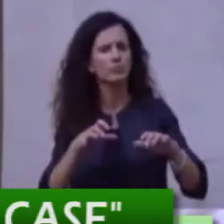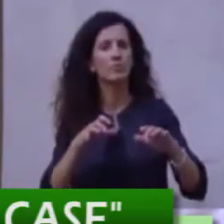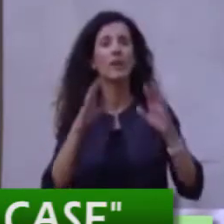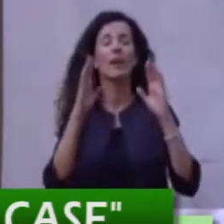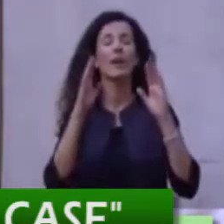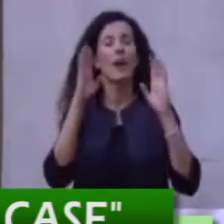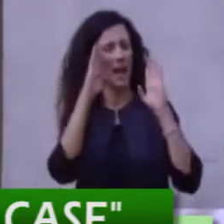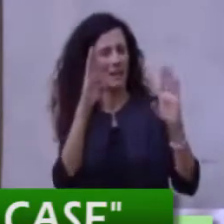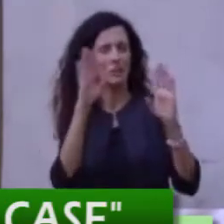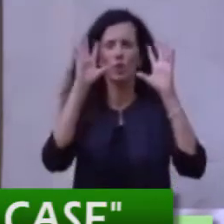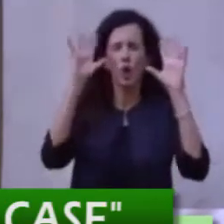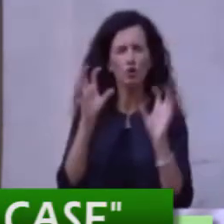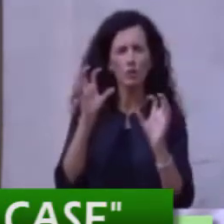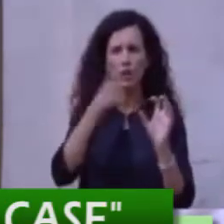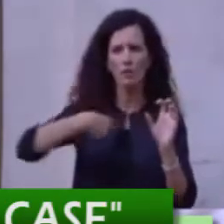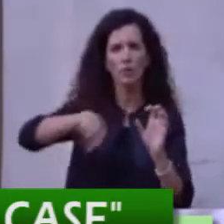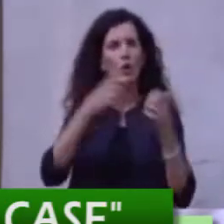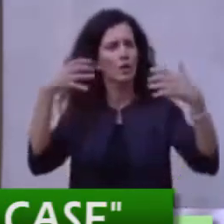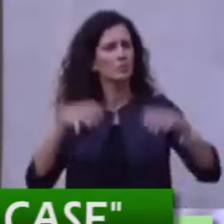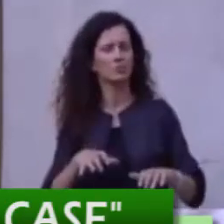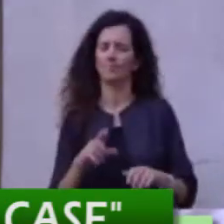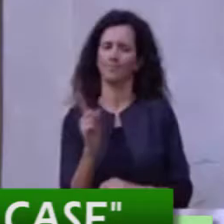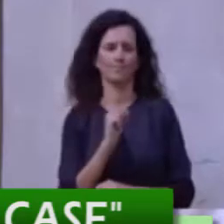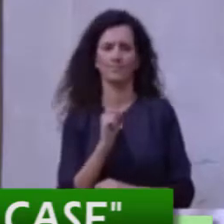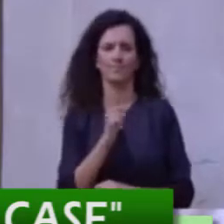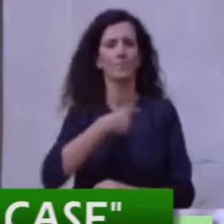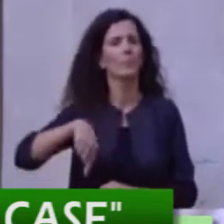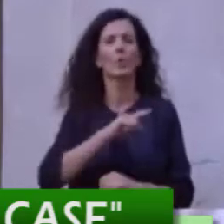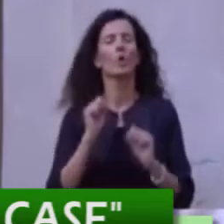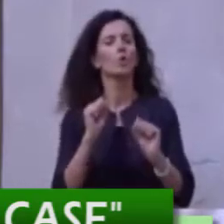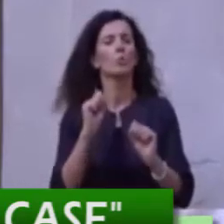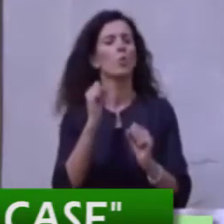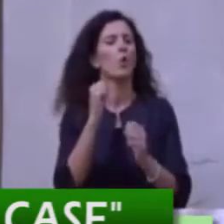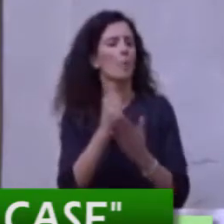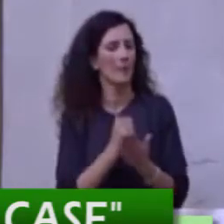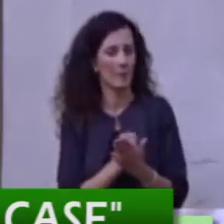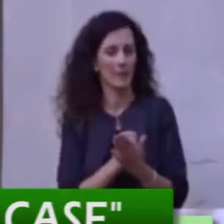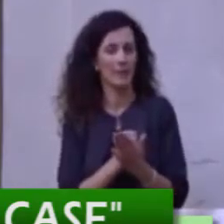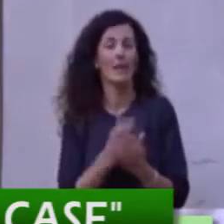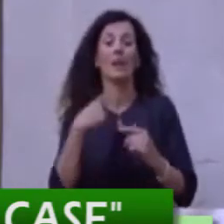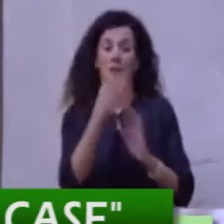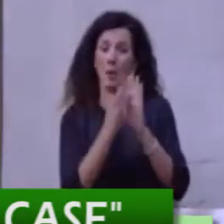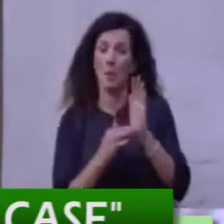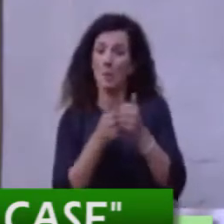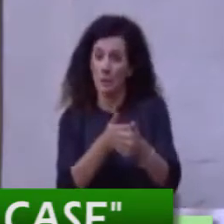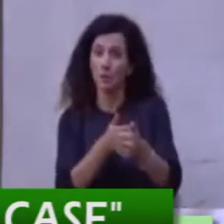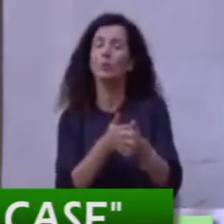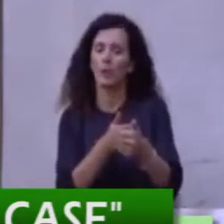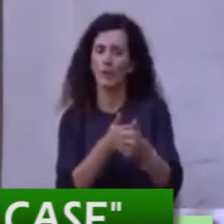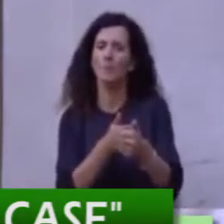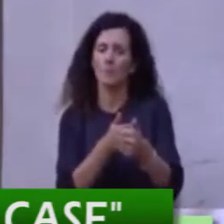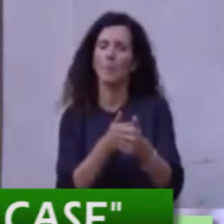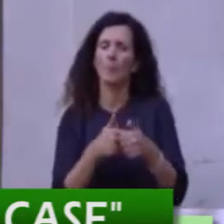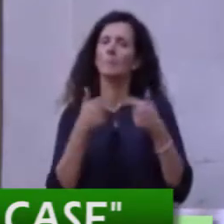a evitare di ricevere in casa per feste, cene o altre occasioni più di 6 familiari o amici con cui non si conviva. Sono